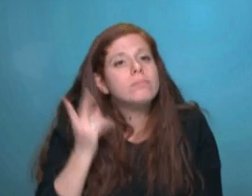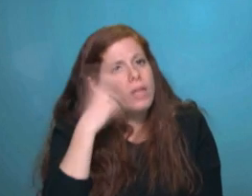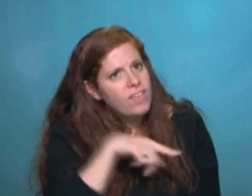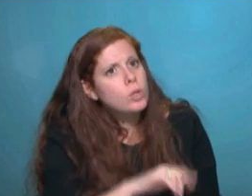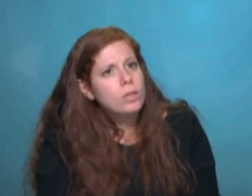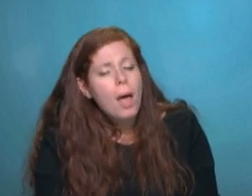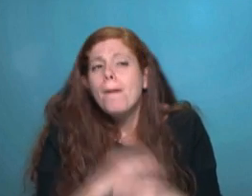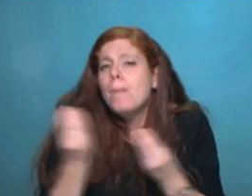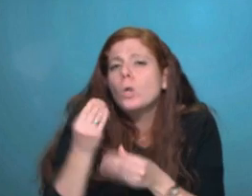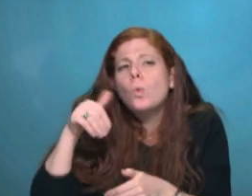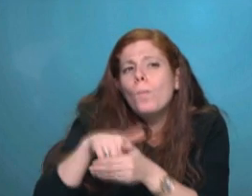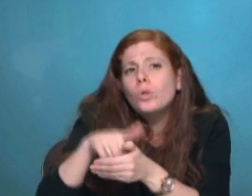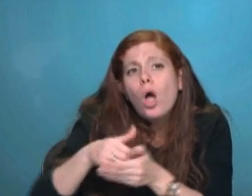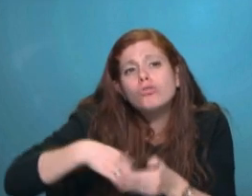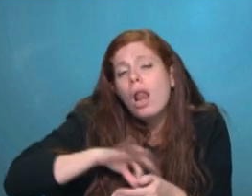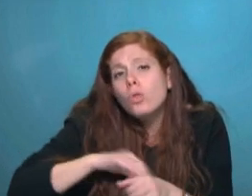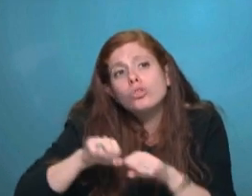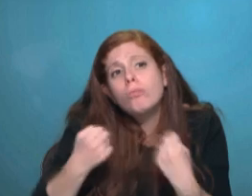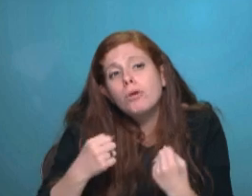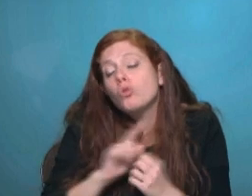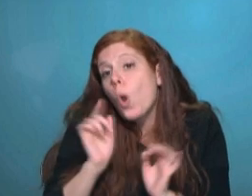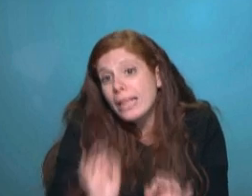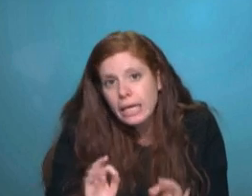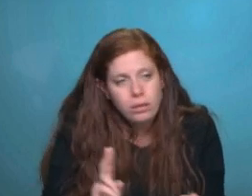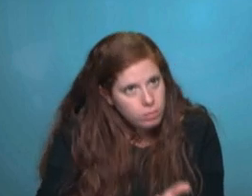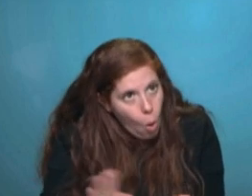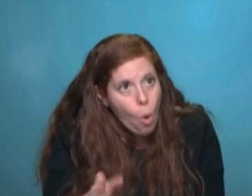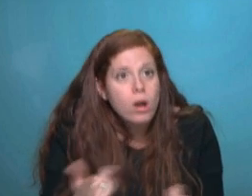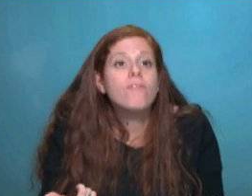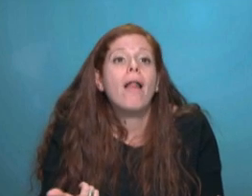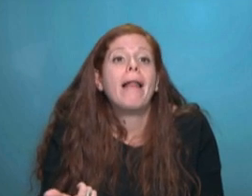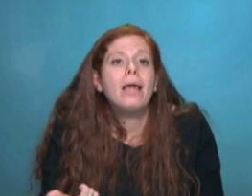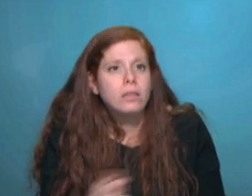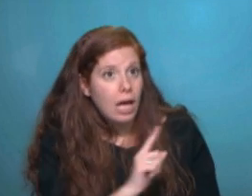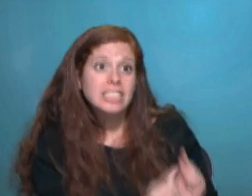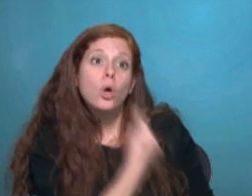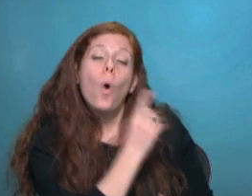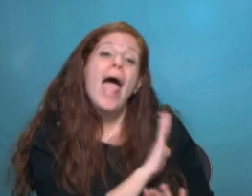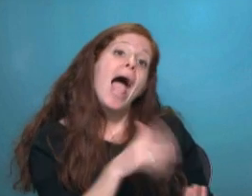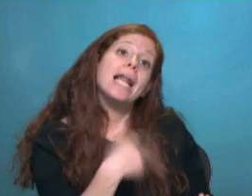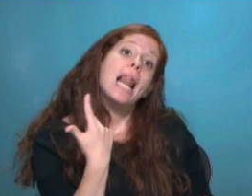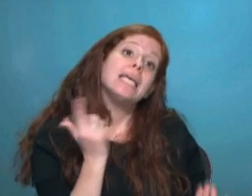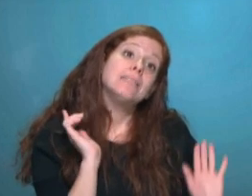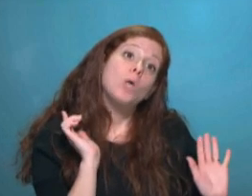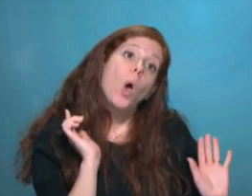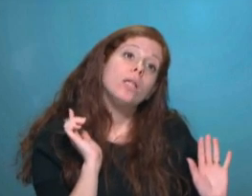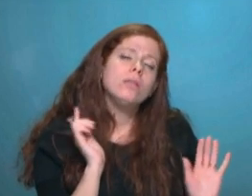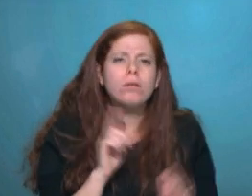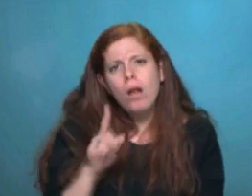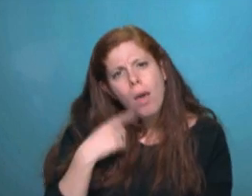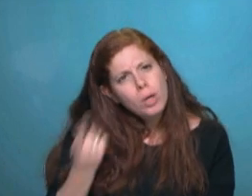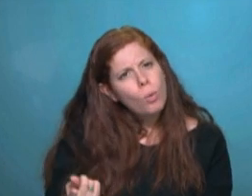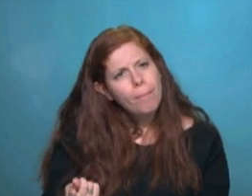משהו בדואר הפנימי שלנו השתבש. לא תקין, נכון, אבל... אז זה קורה אבל רק ללסביות? למה את אומרת את זה? זה